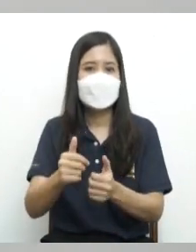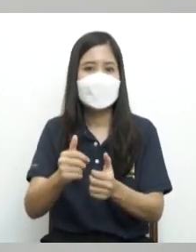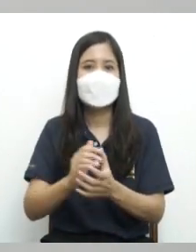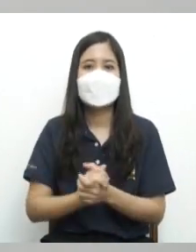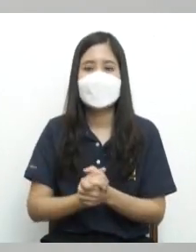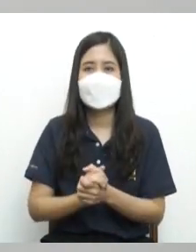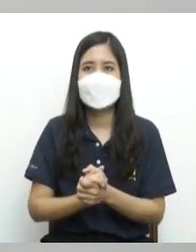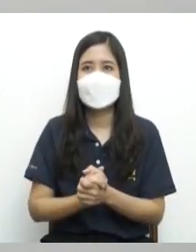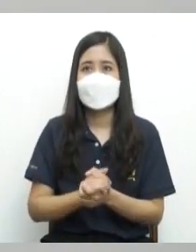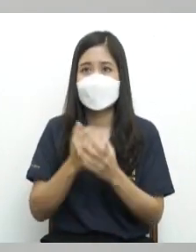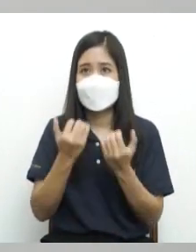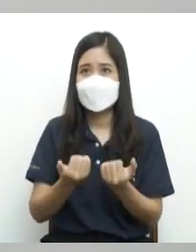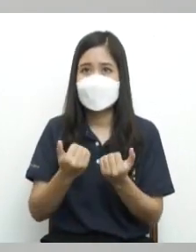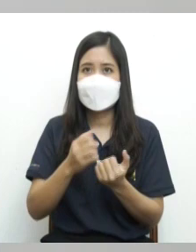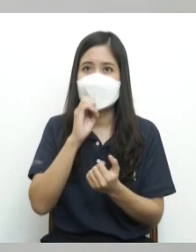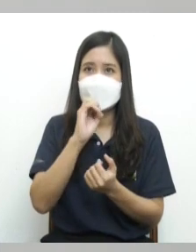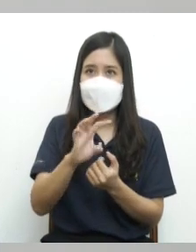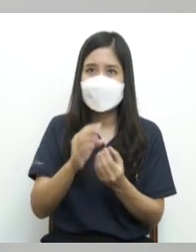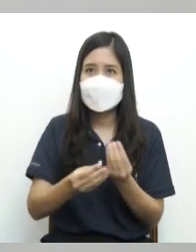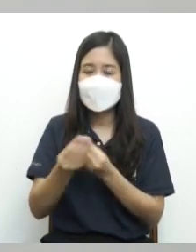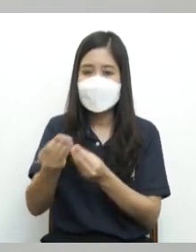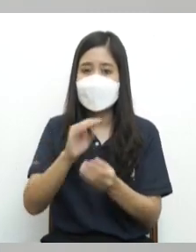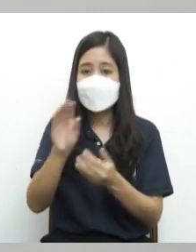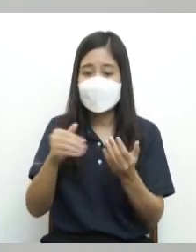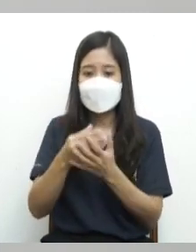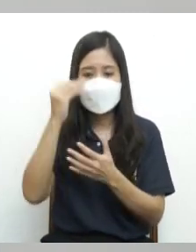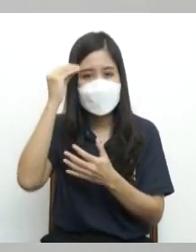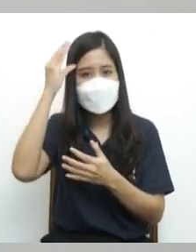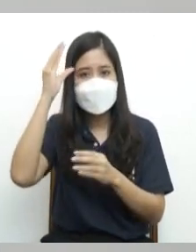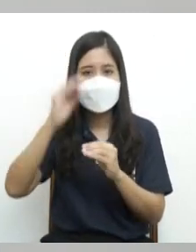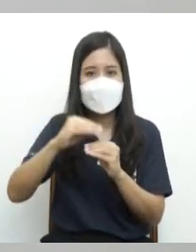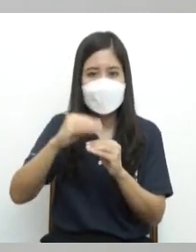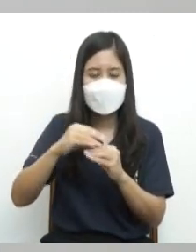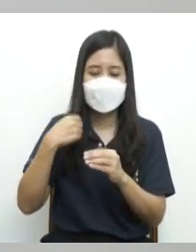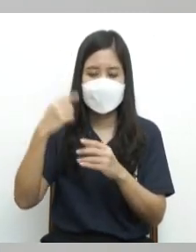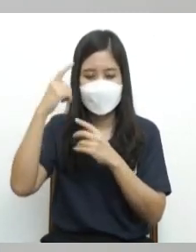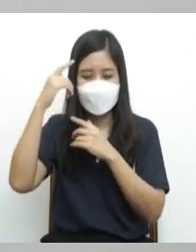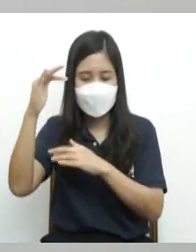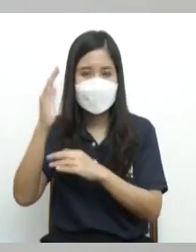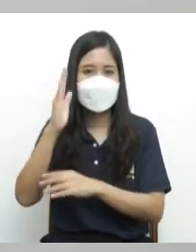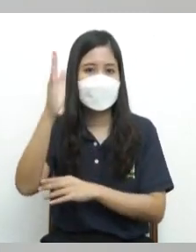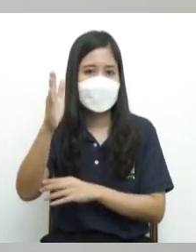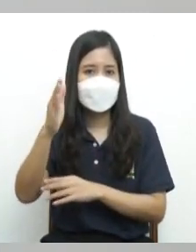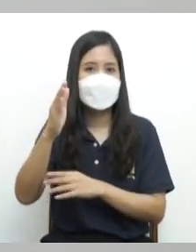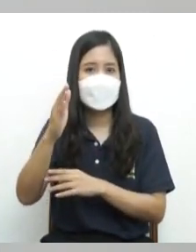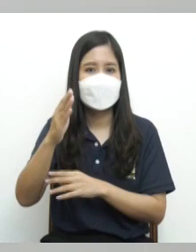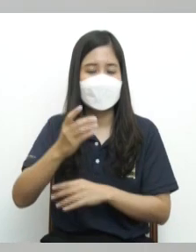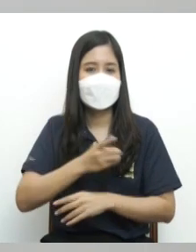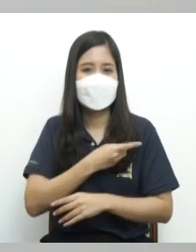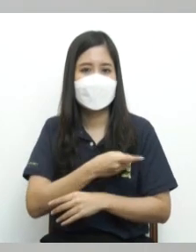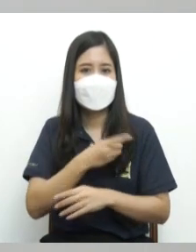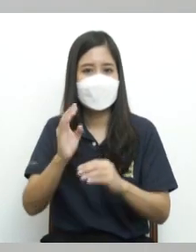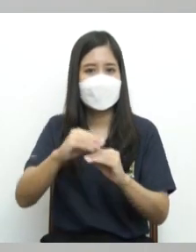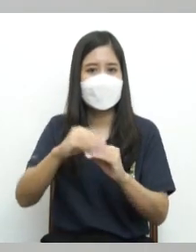ก็องค์ความรู้ที่เราให้เนี่ยถ้าเราสามารถทำให้ท่านได้มีความรู้เพิ่มเติมและไปถ่ายทอดต่อไปสอนน้องนักเรียนต่อไปเนี่ยก็จะดีใจมากยิ่งขึ้นนะ